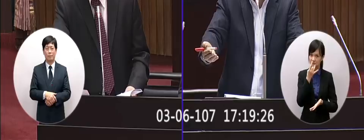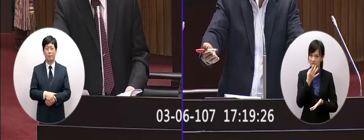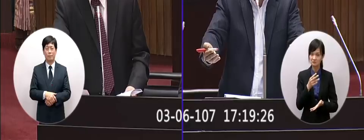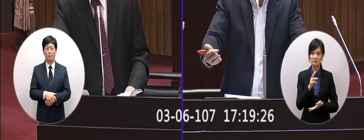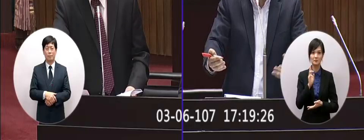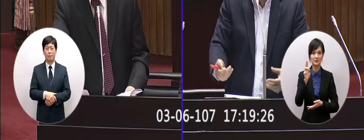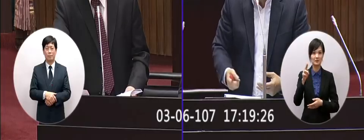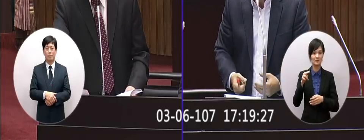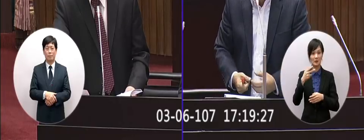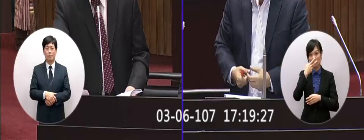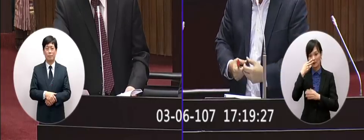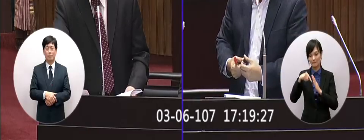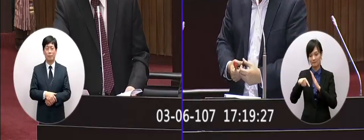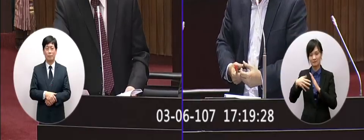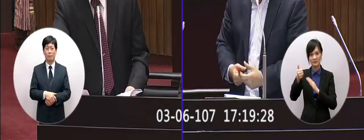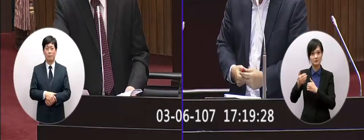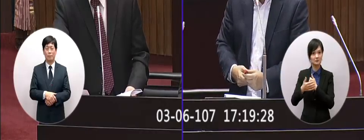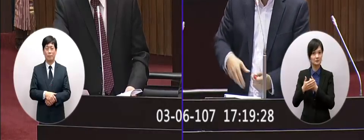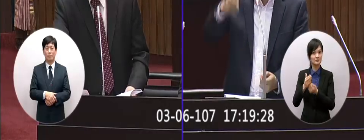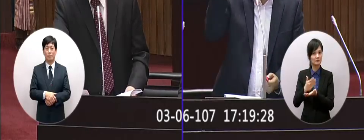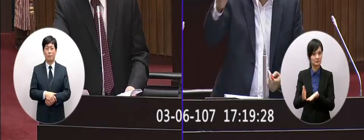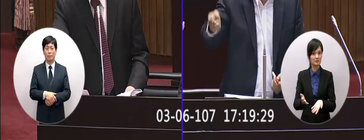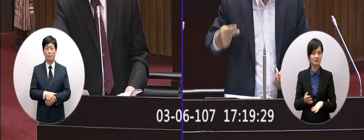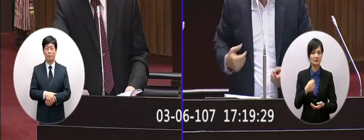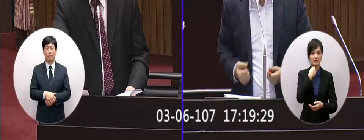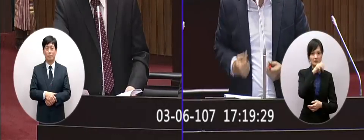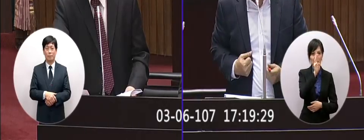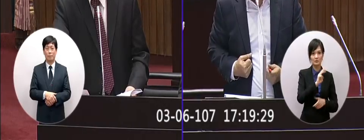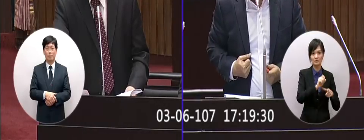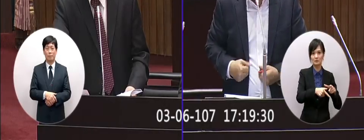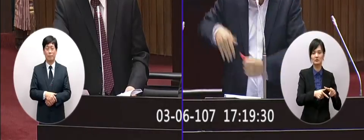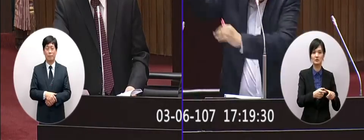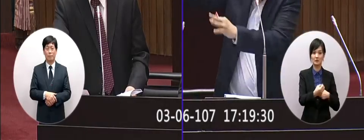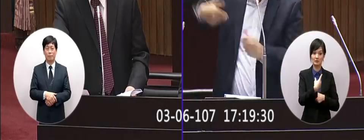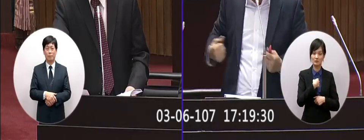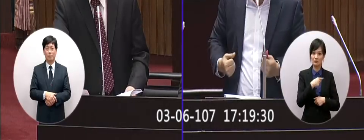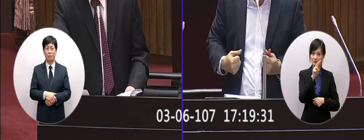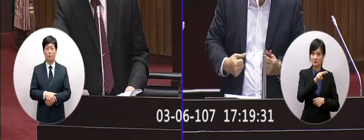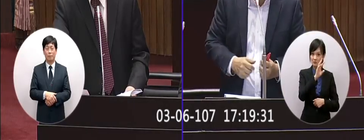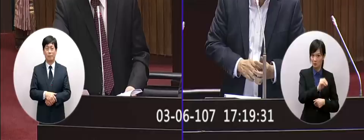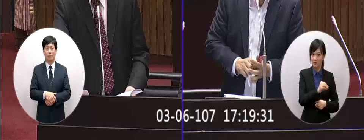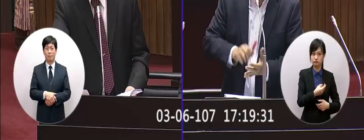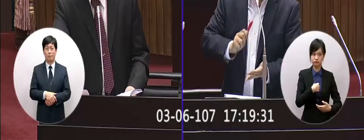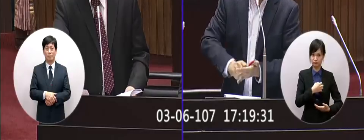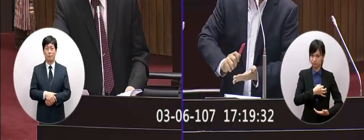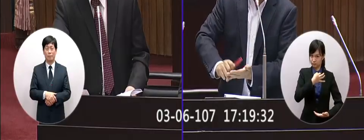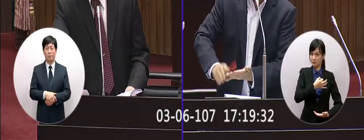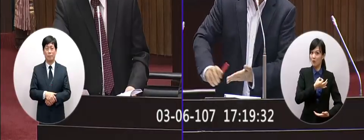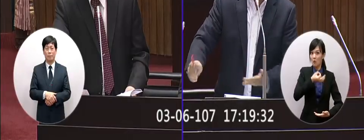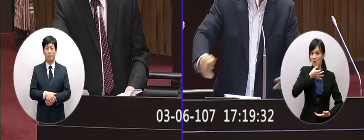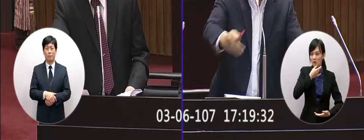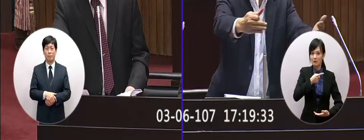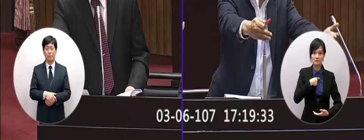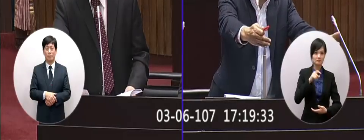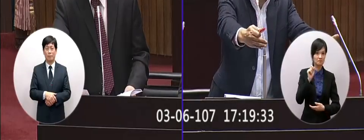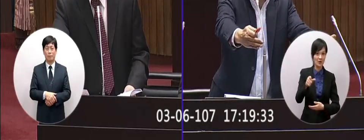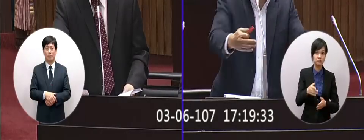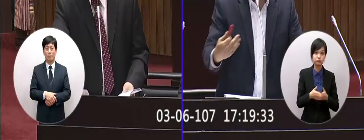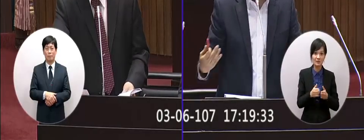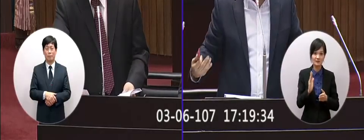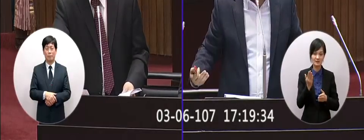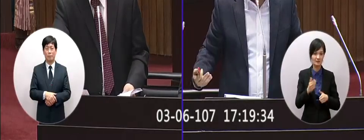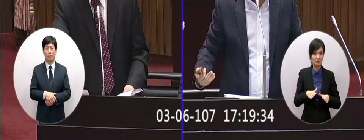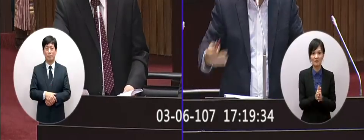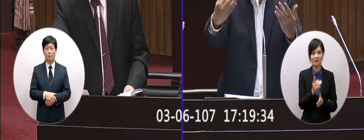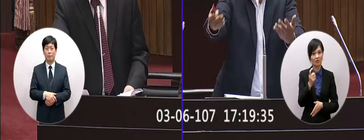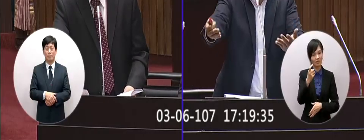批啊，我讲台水公司讲啊，我2000万穿好啊，我甲你买无要紧。伊讲照定书来，爱到年底啦，